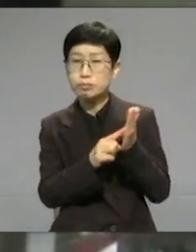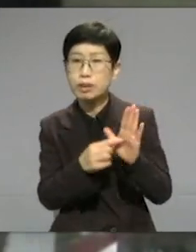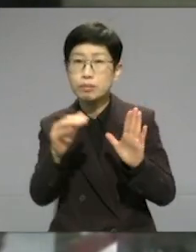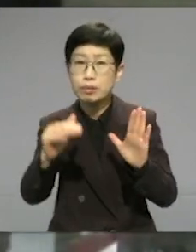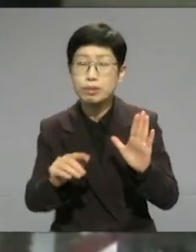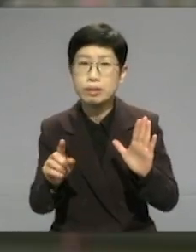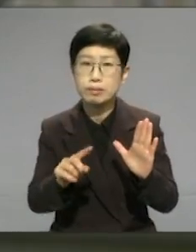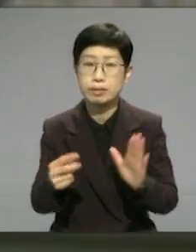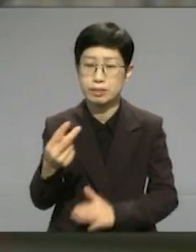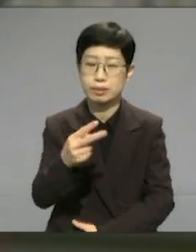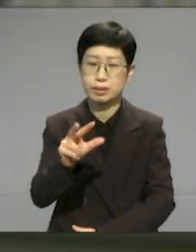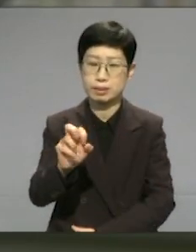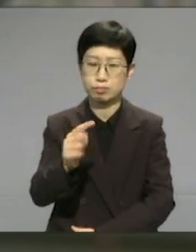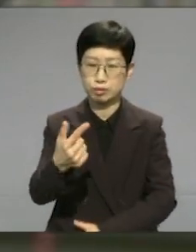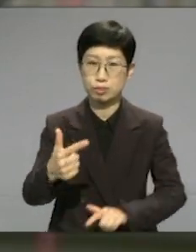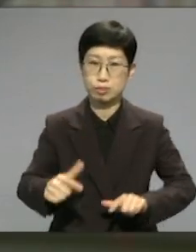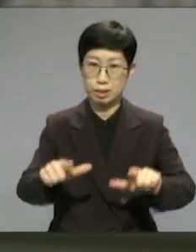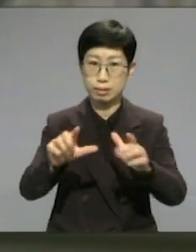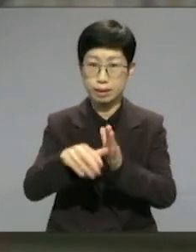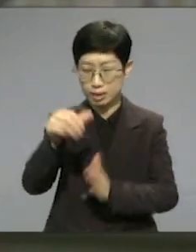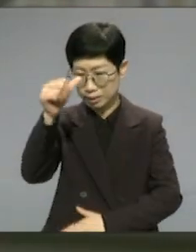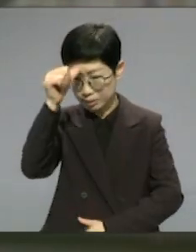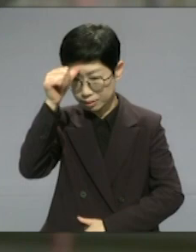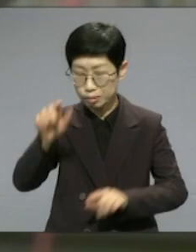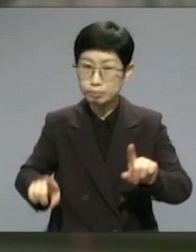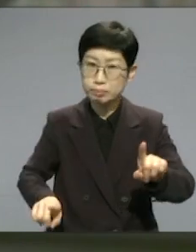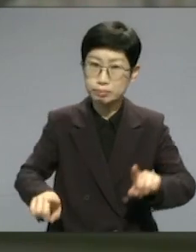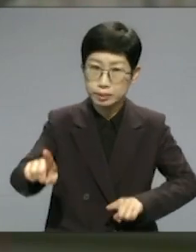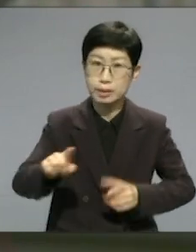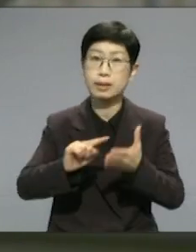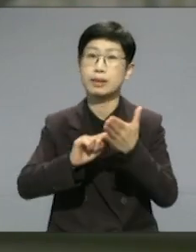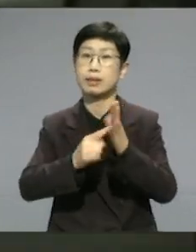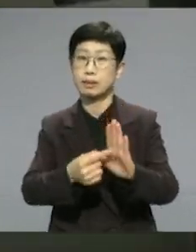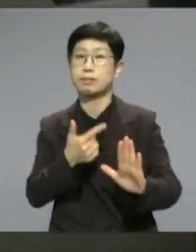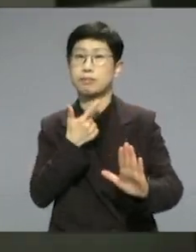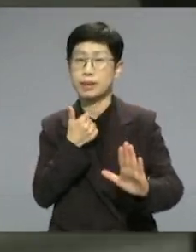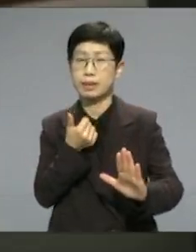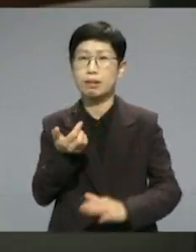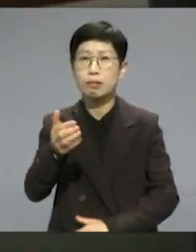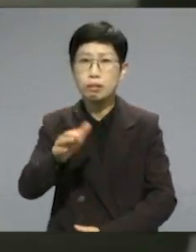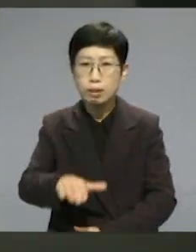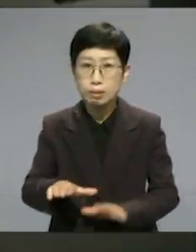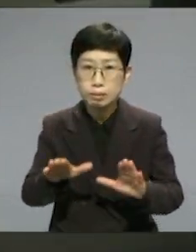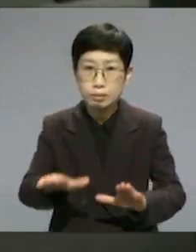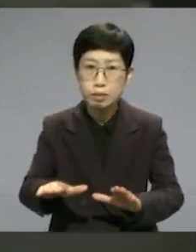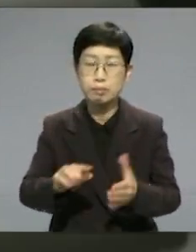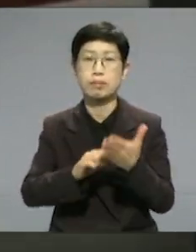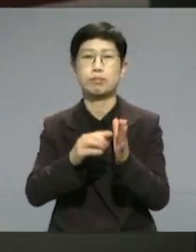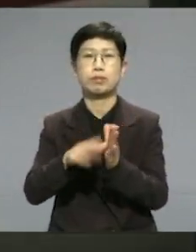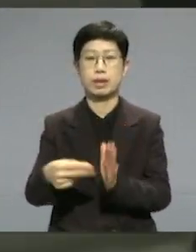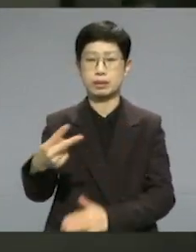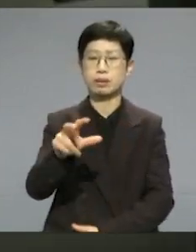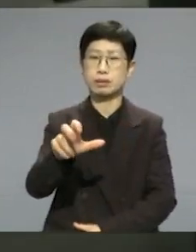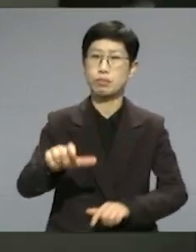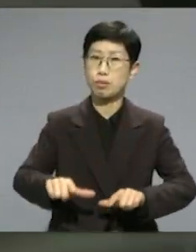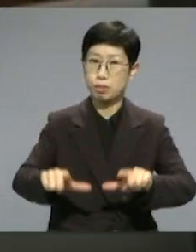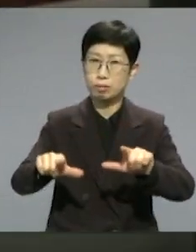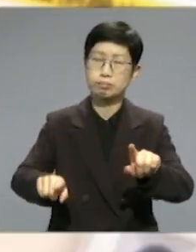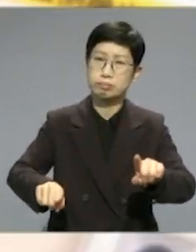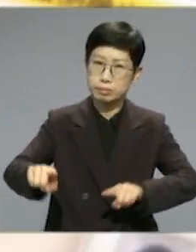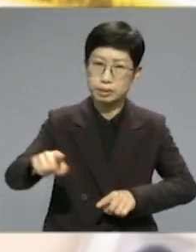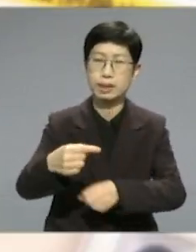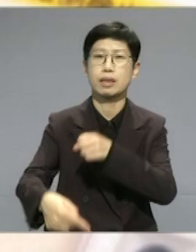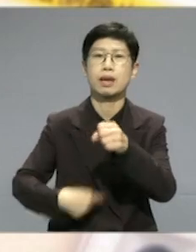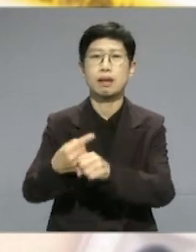치료는 2026년에 인도가 일본의 GDP 넘어설 것으로 예상됐는데 이번 발표에서 역전시기 가 1년도